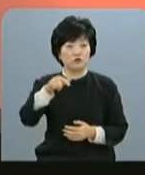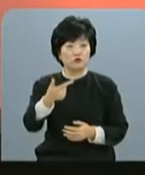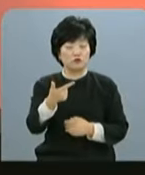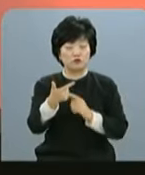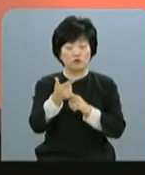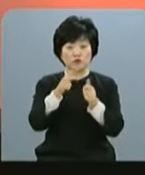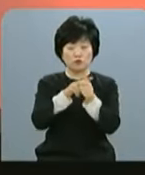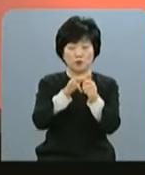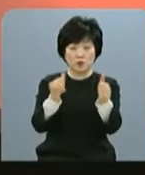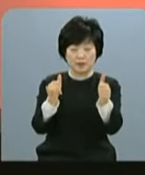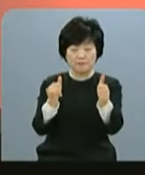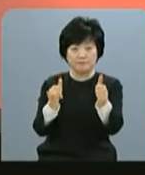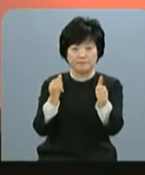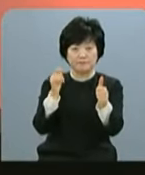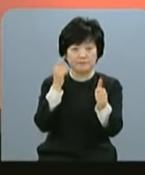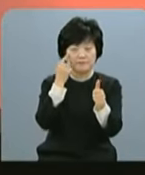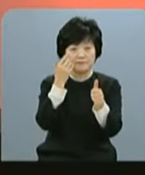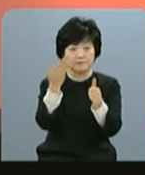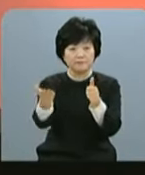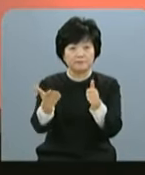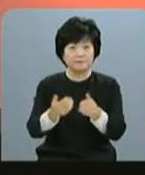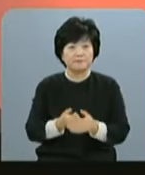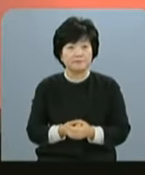우리 원 후보님, 네.